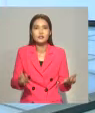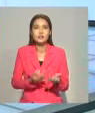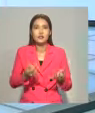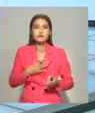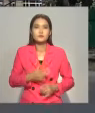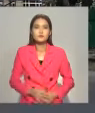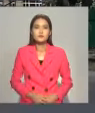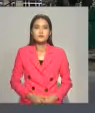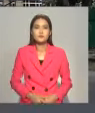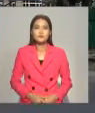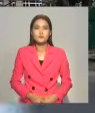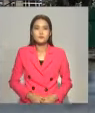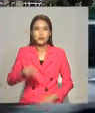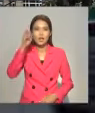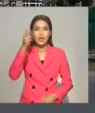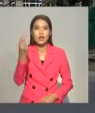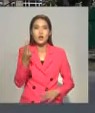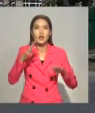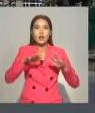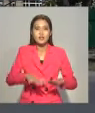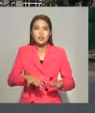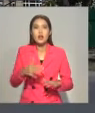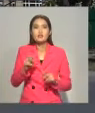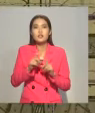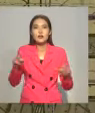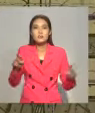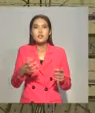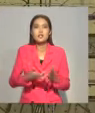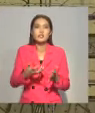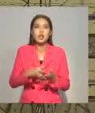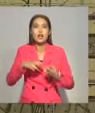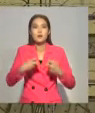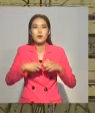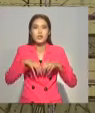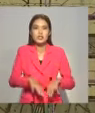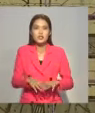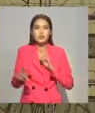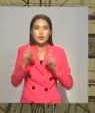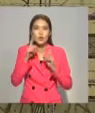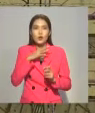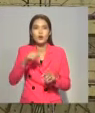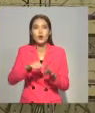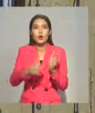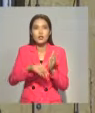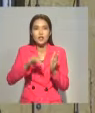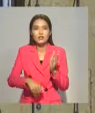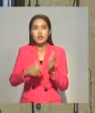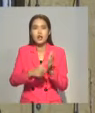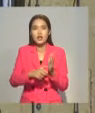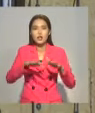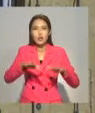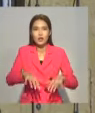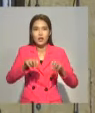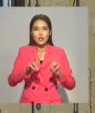талқылады. Елордада мектеп тапшылығы мәселесін шешу үшін жүйелі жұмыс жүргізілуде. Қазір 16600 орынға арналған